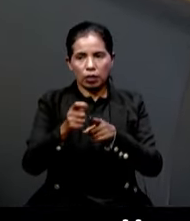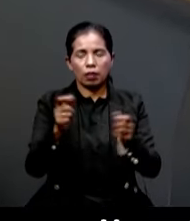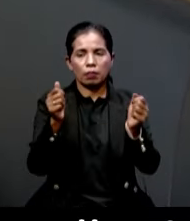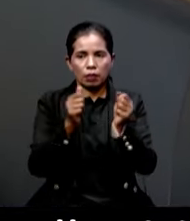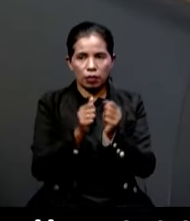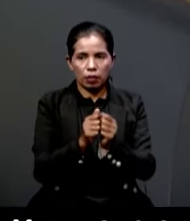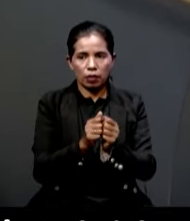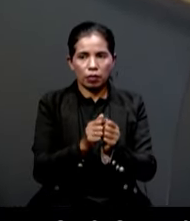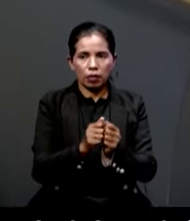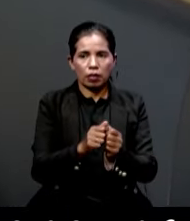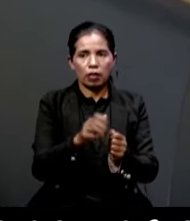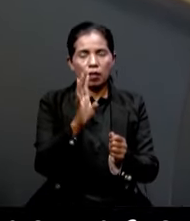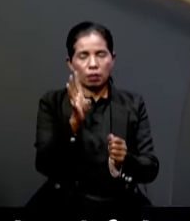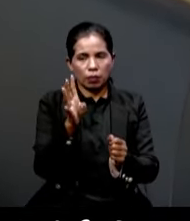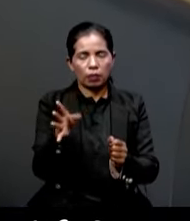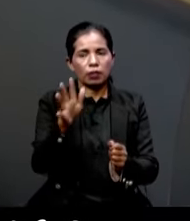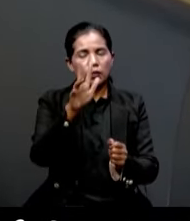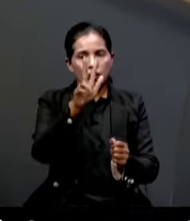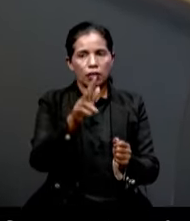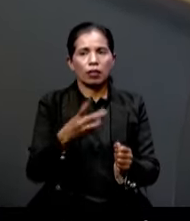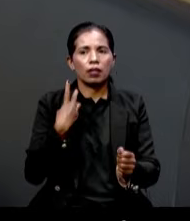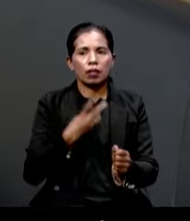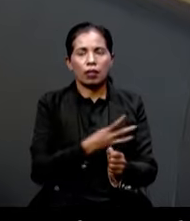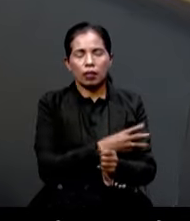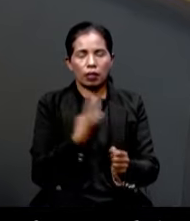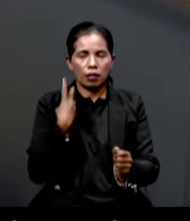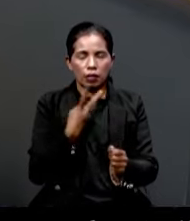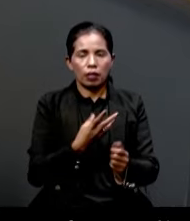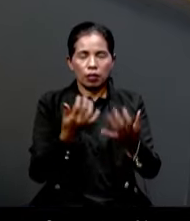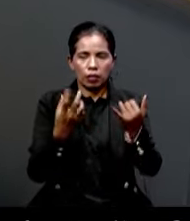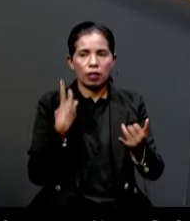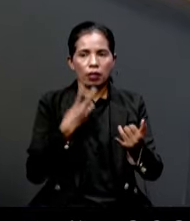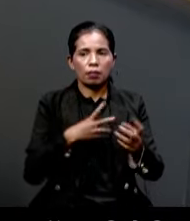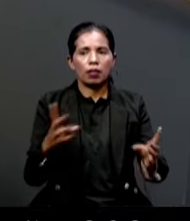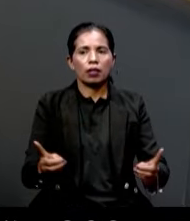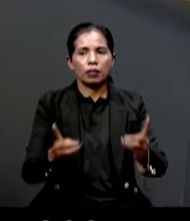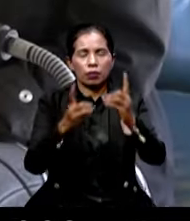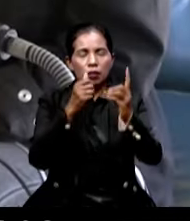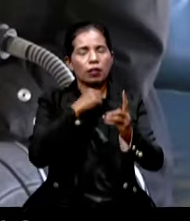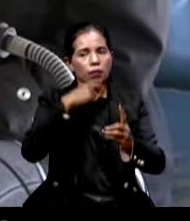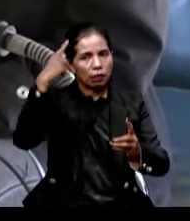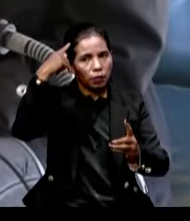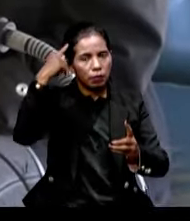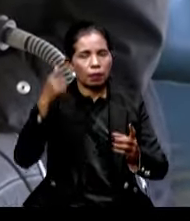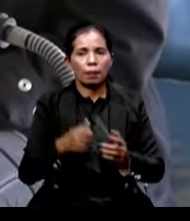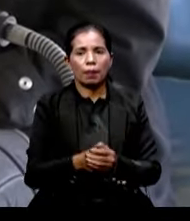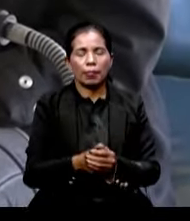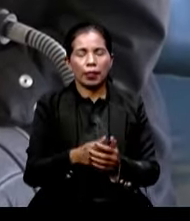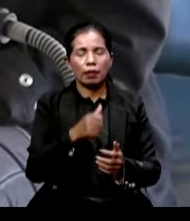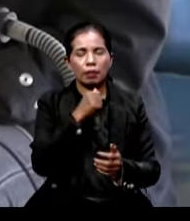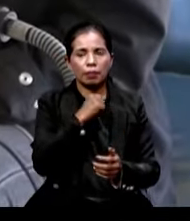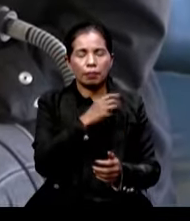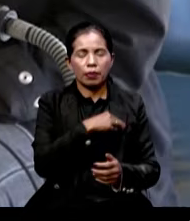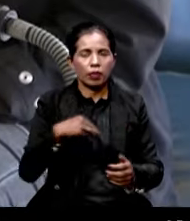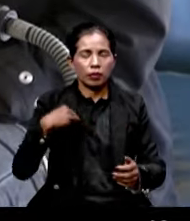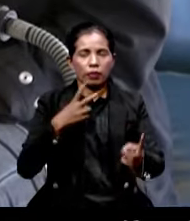berkebutuhan khusus itu ada 43. Jadi itu yang akan bertemu dengan Bapak Paus nanti. Madre Zetrodis Orgulho Tebes